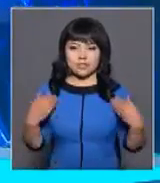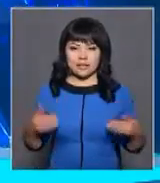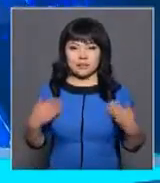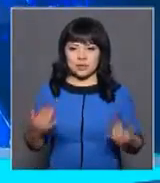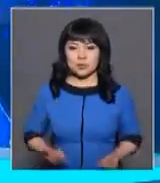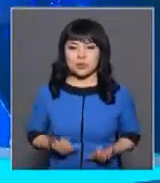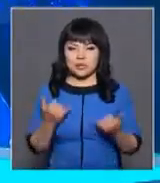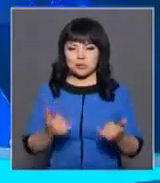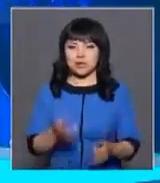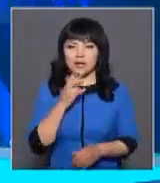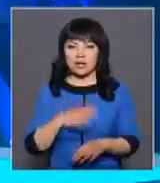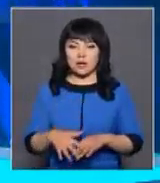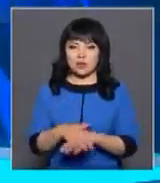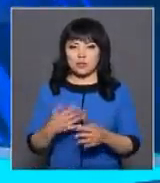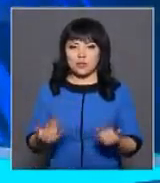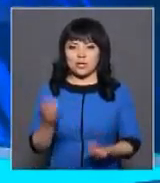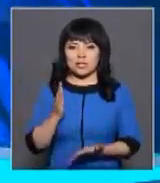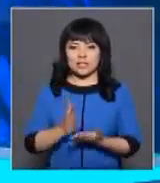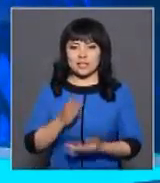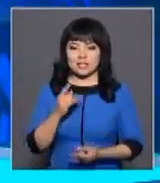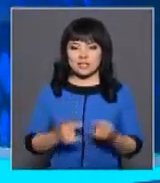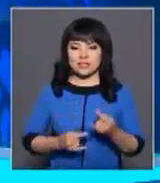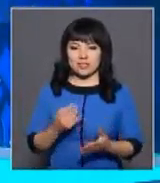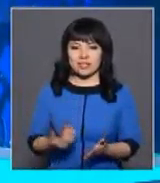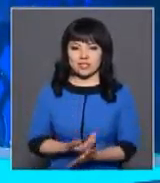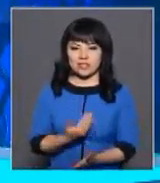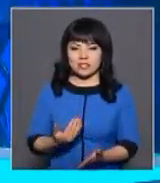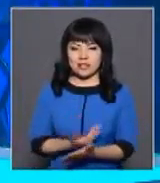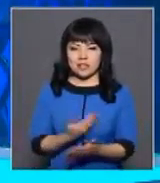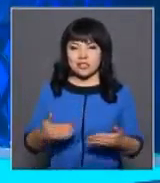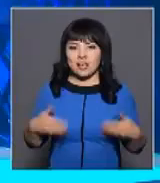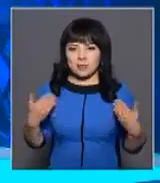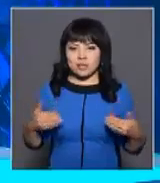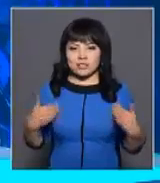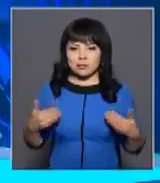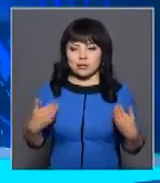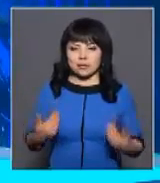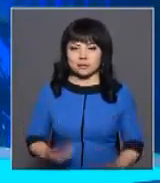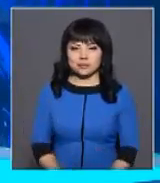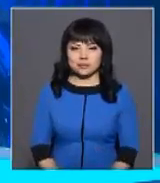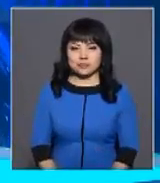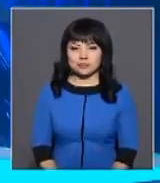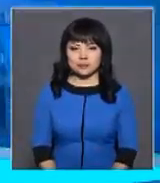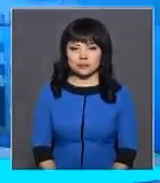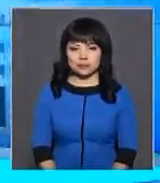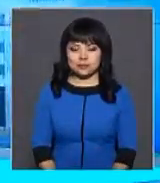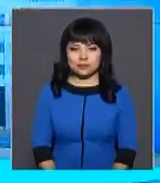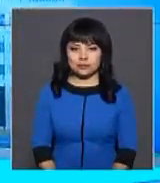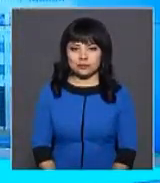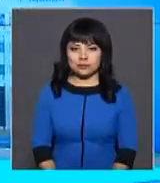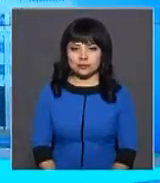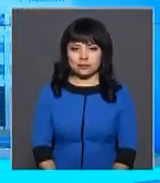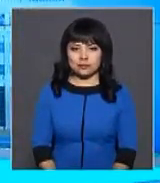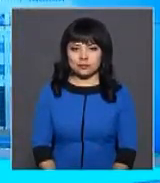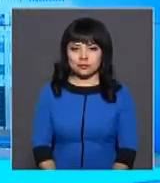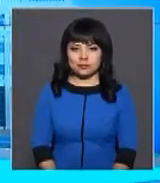Эфирде жаңалықтар студияда сіздермен бірге Эльвира Иванова және сурда аудармашымыз Шырын Қожбанова. Армысыздар.